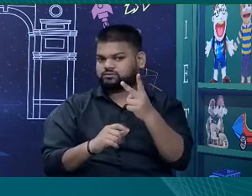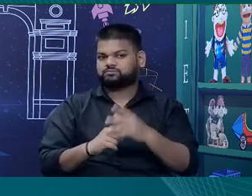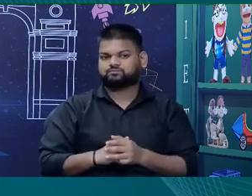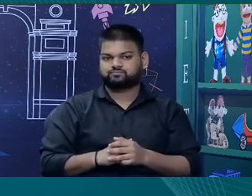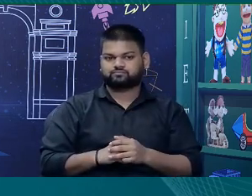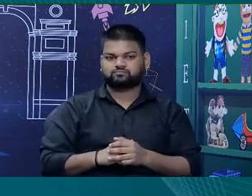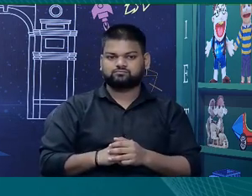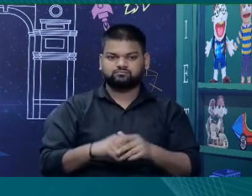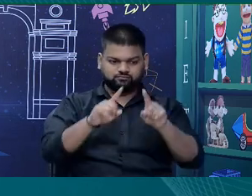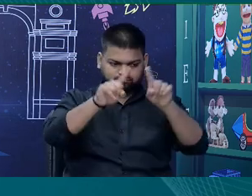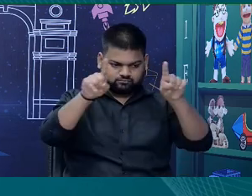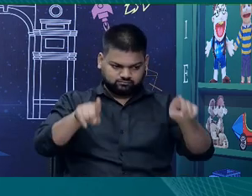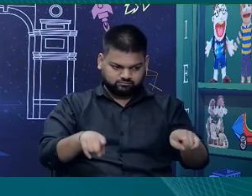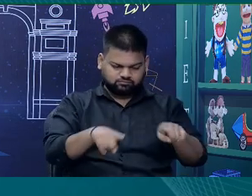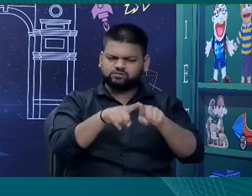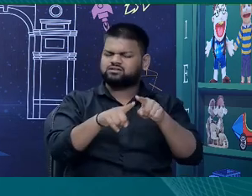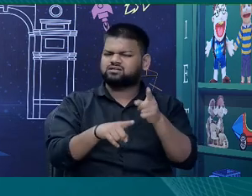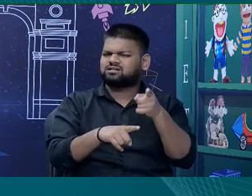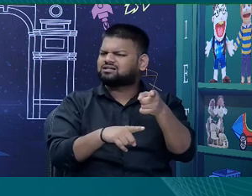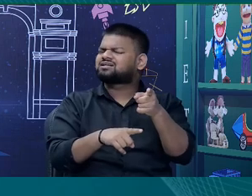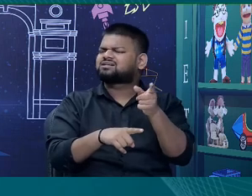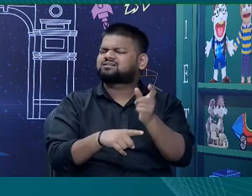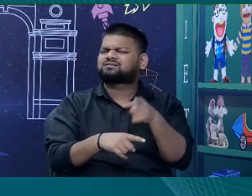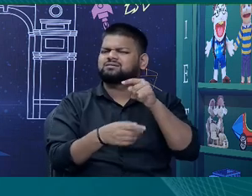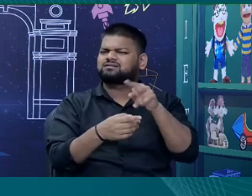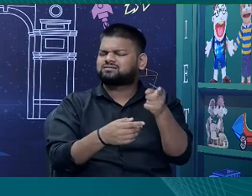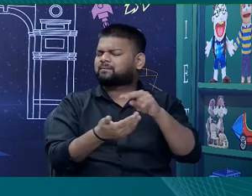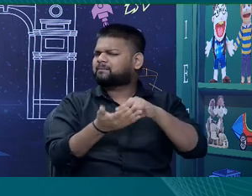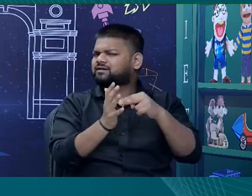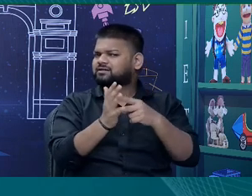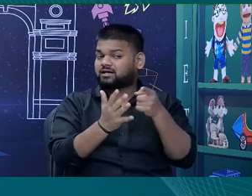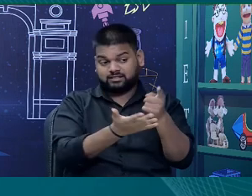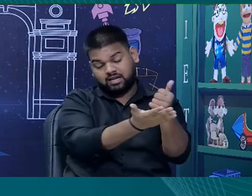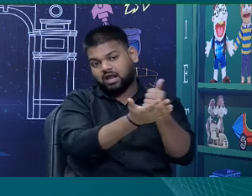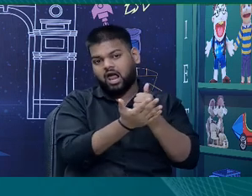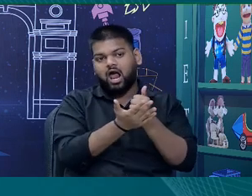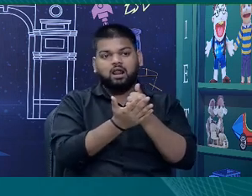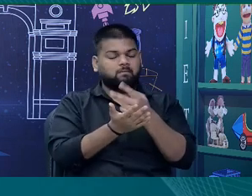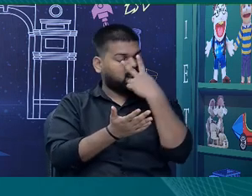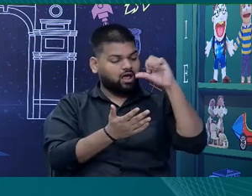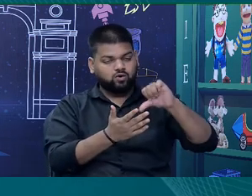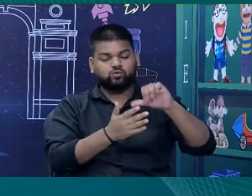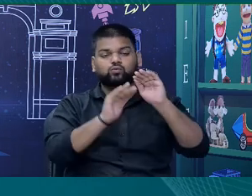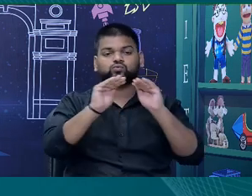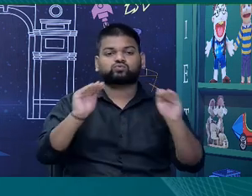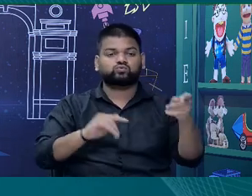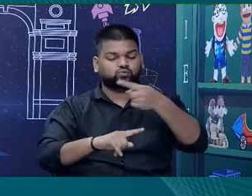डिवाइस है जिसका उसे करके बच्चे मैच को पढ़ने हैं और समझते हैं